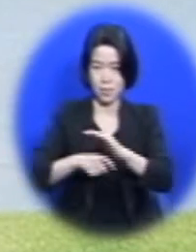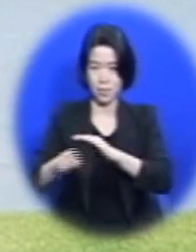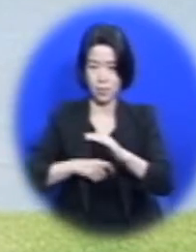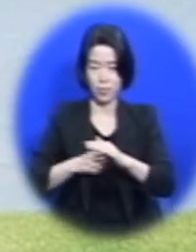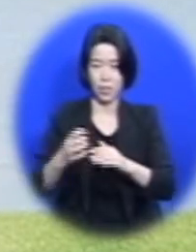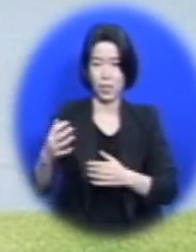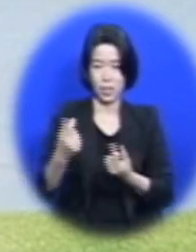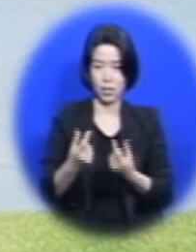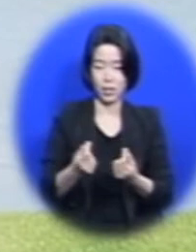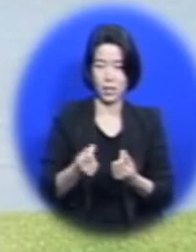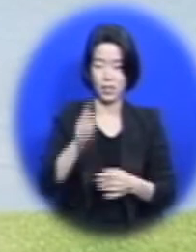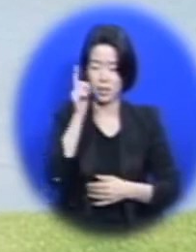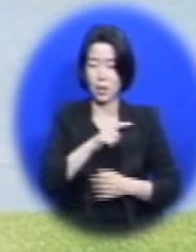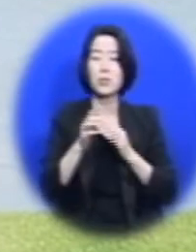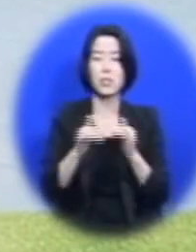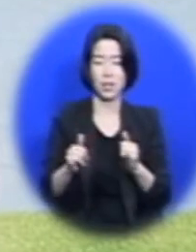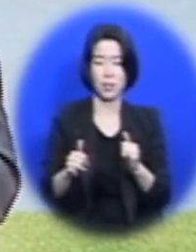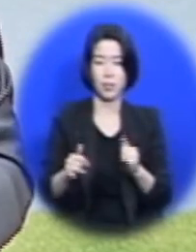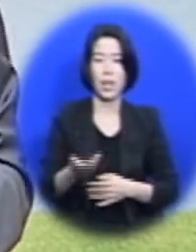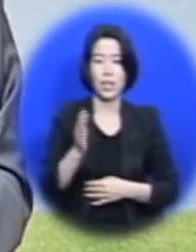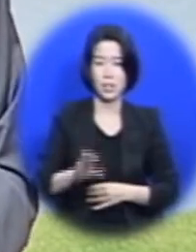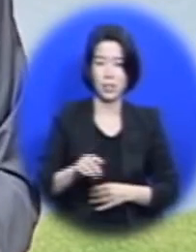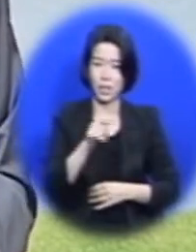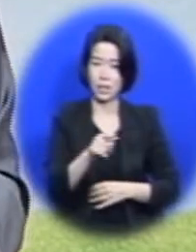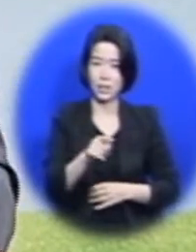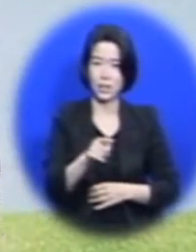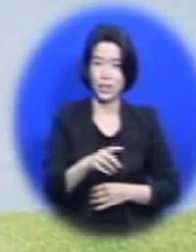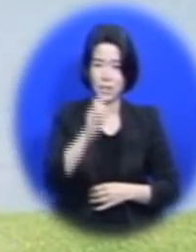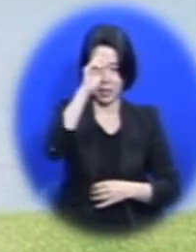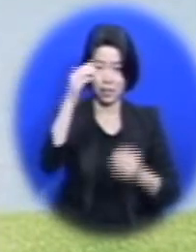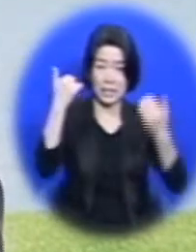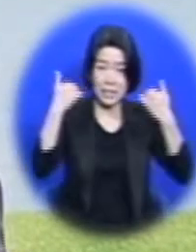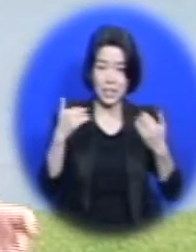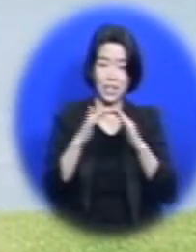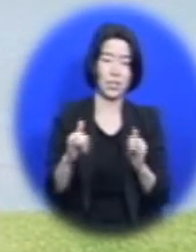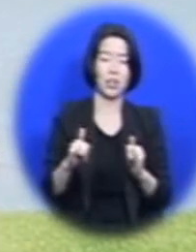갈취하는 그런 나쁜 사람입니다. 그런데 이 삭개오의